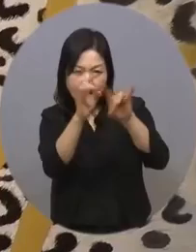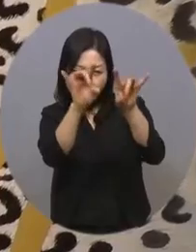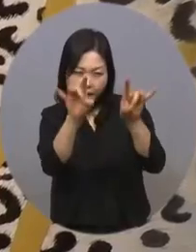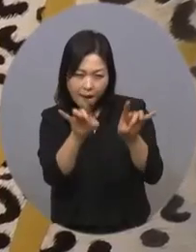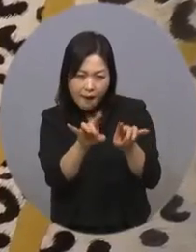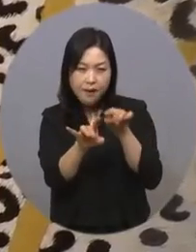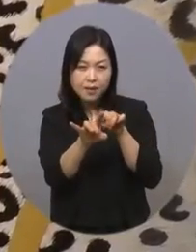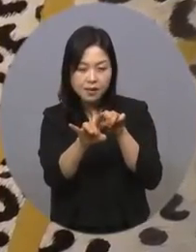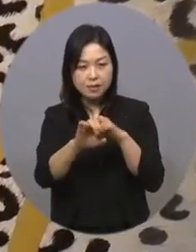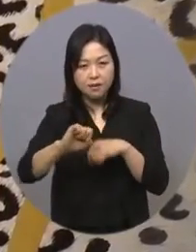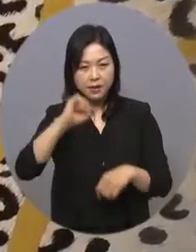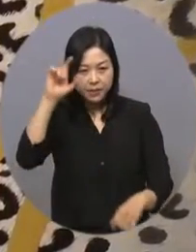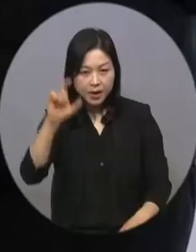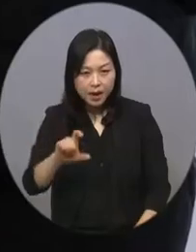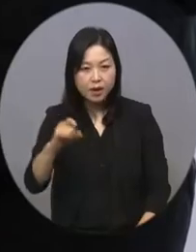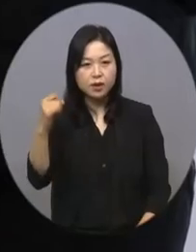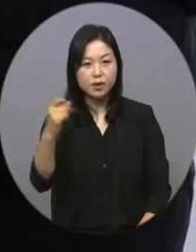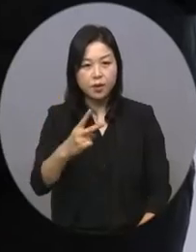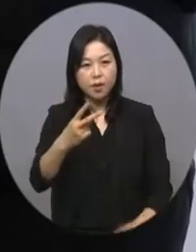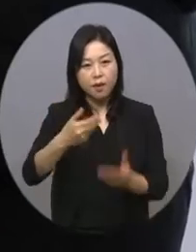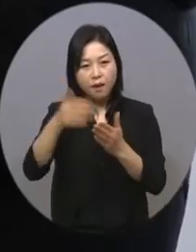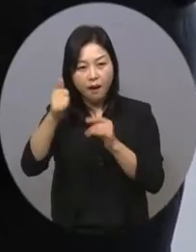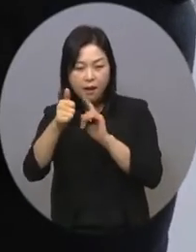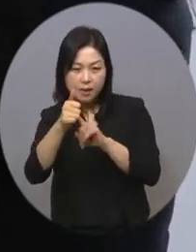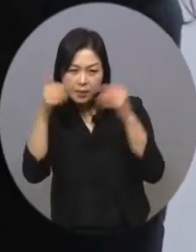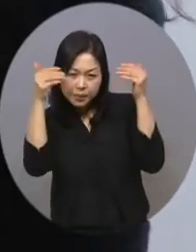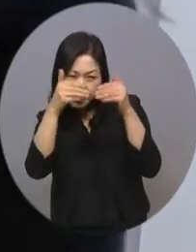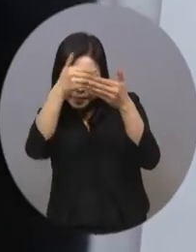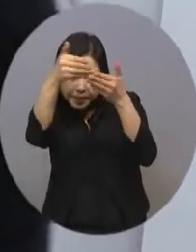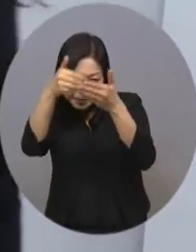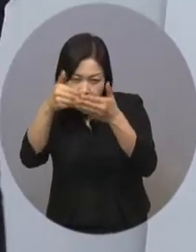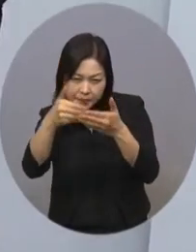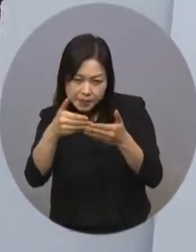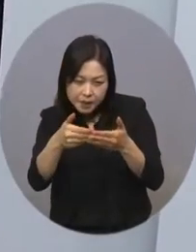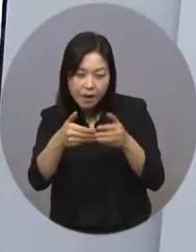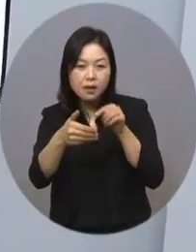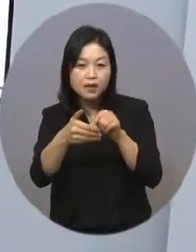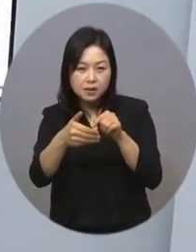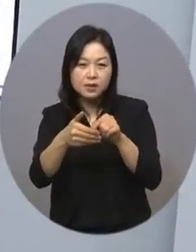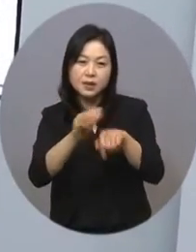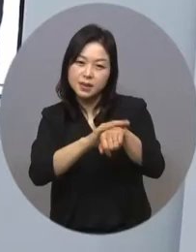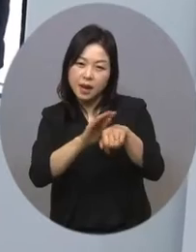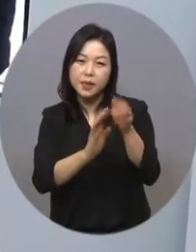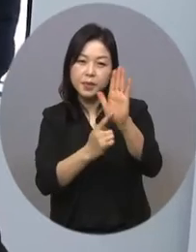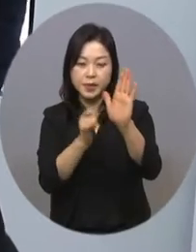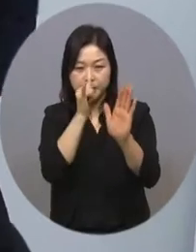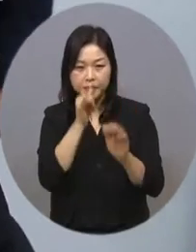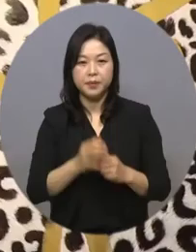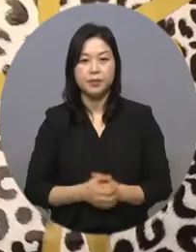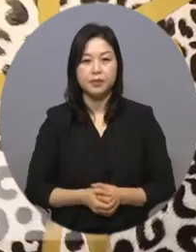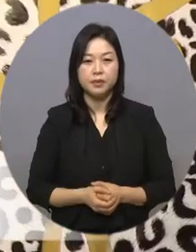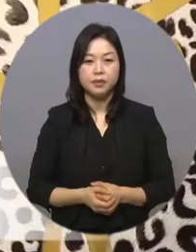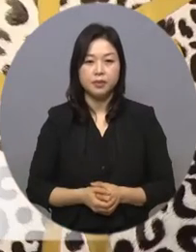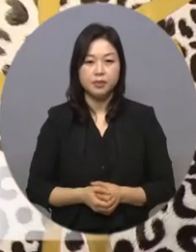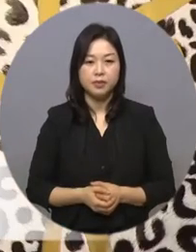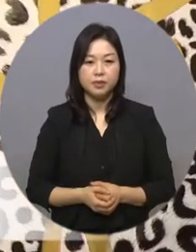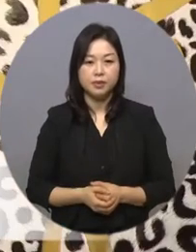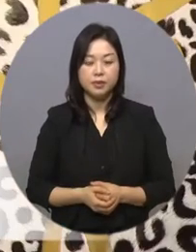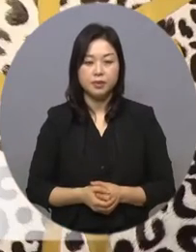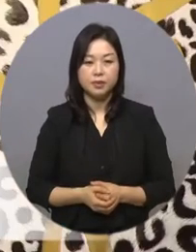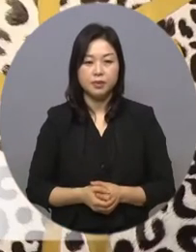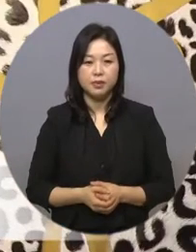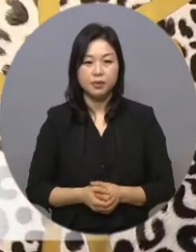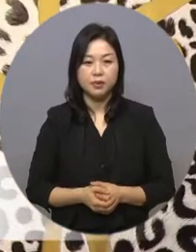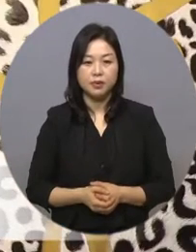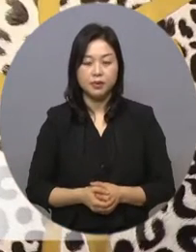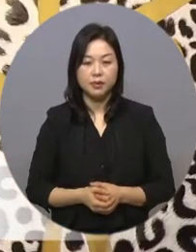강한 에너지와 작가의 집념 어린 예수 론이 화폭 속에 고스란히 담겨 있습니다 2 호옹